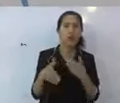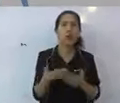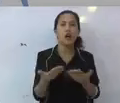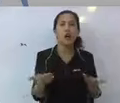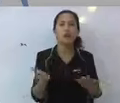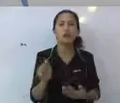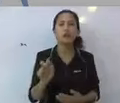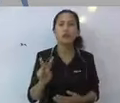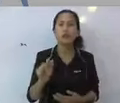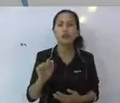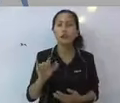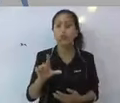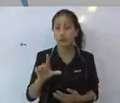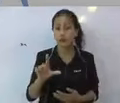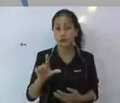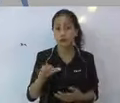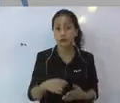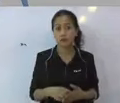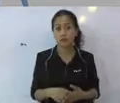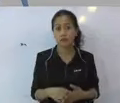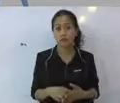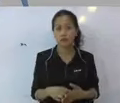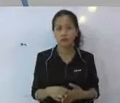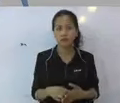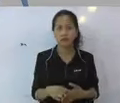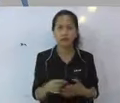low class yung ano, income, di ba?